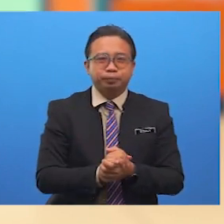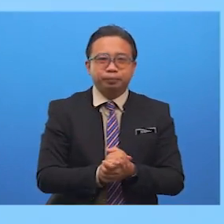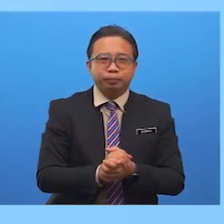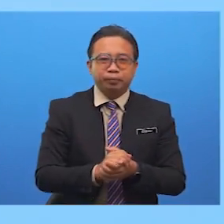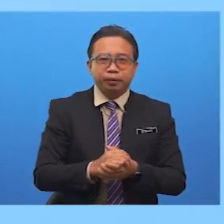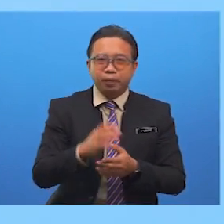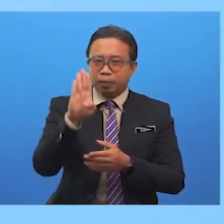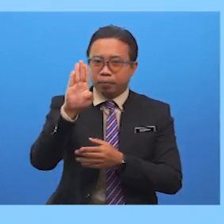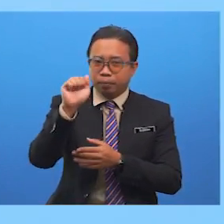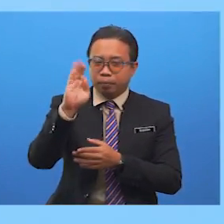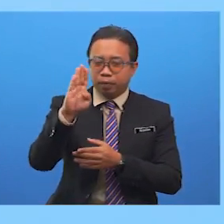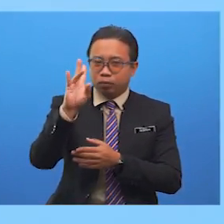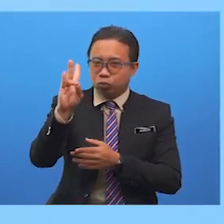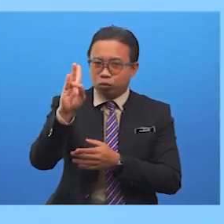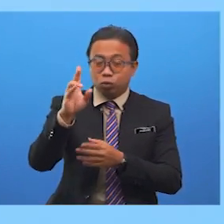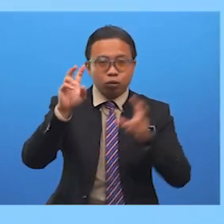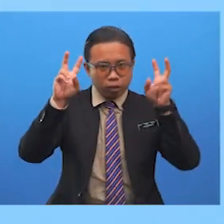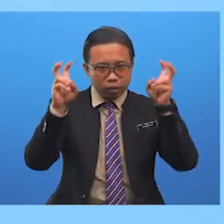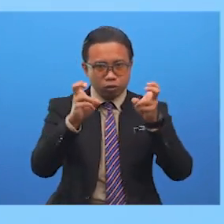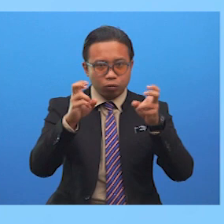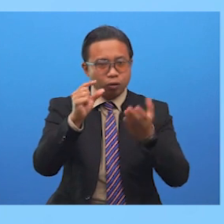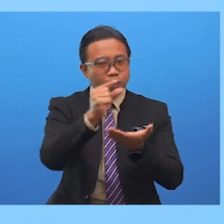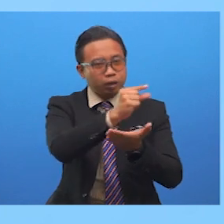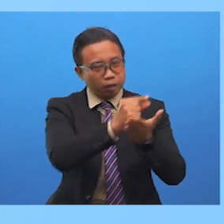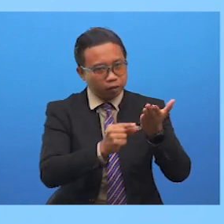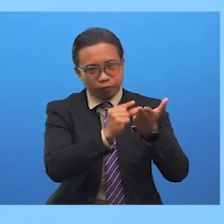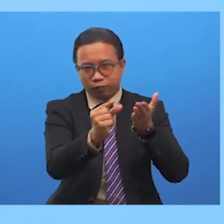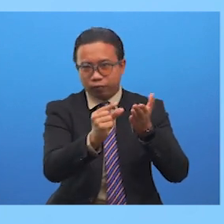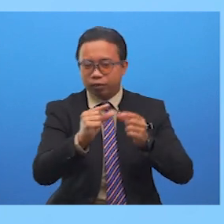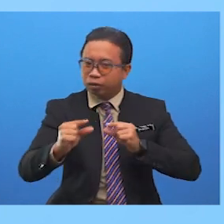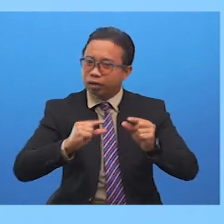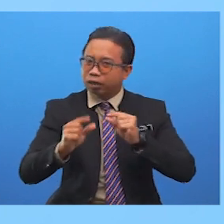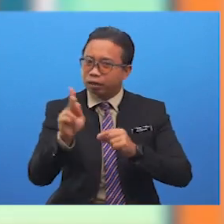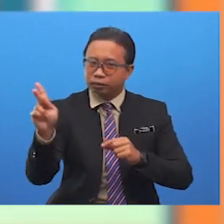dari bab 7 yang bertajuk graph gerakan